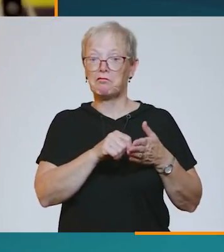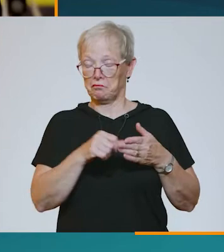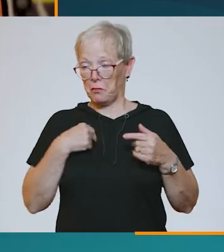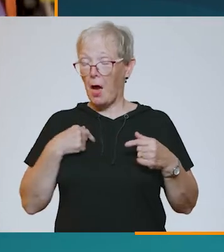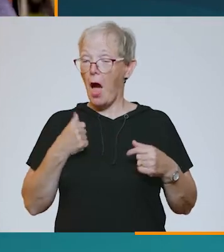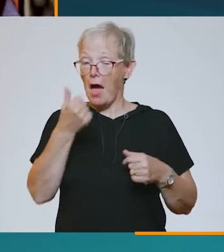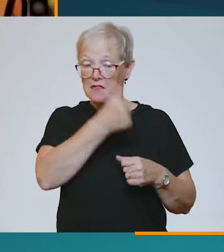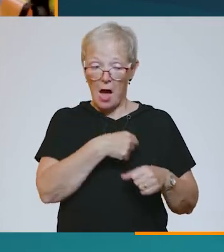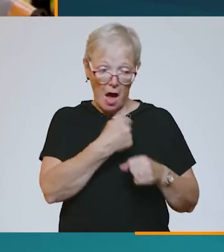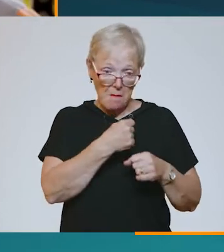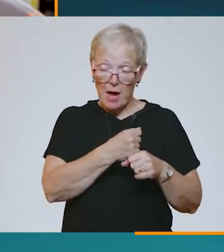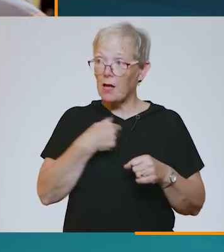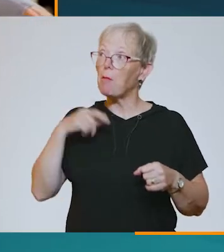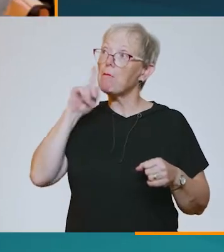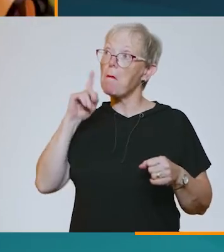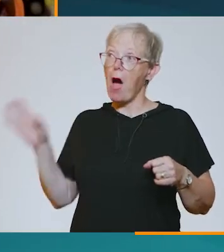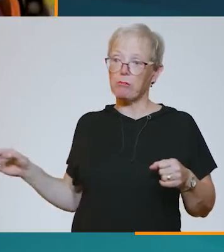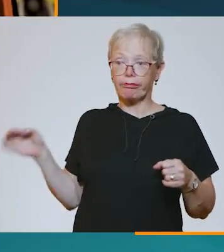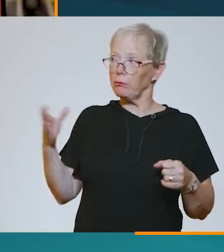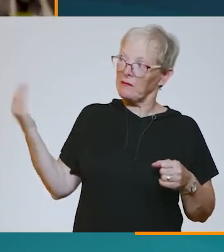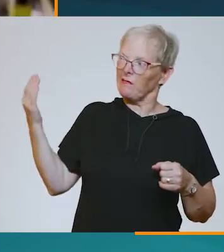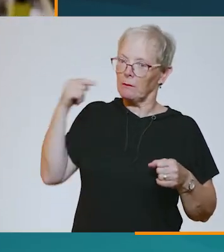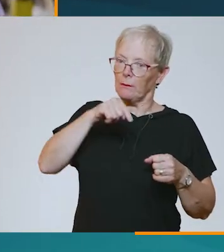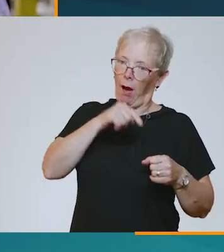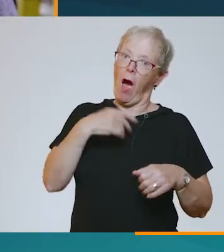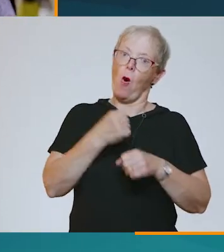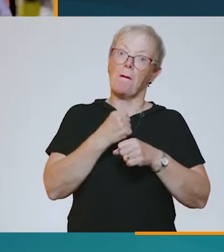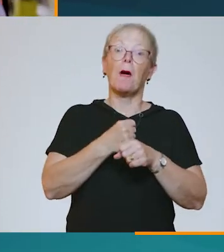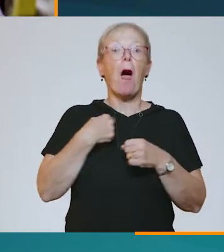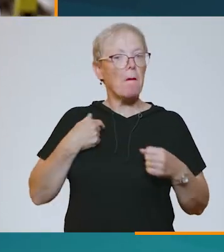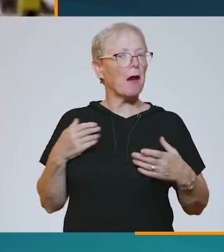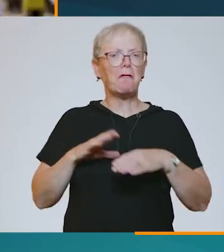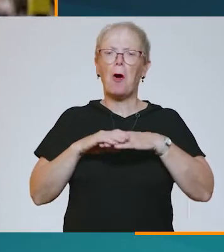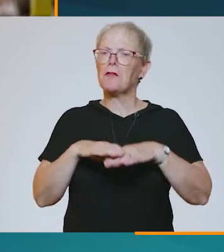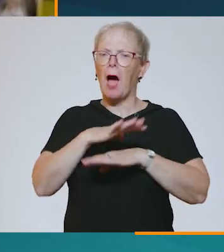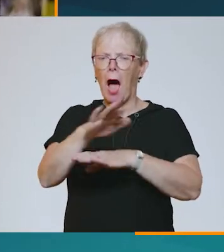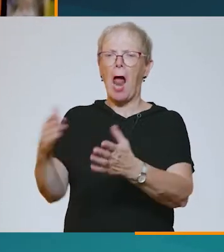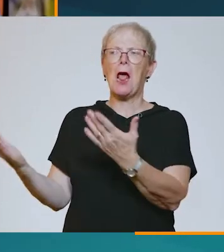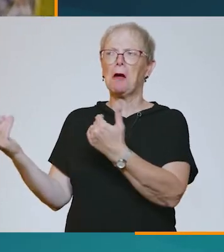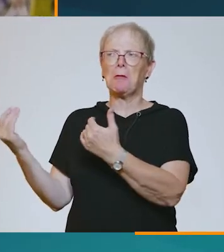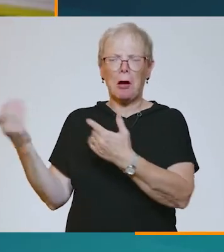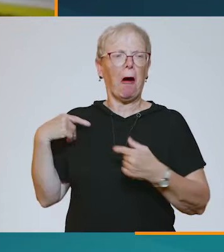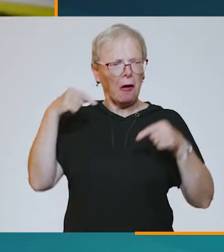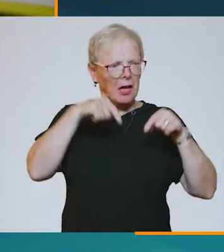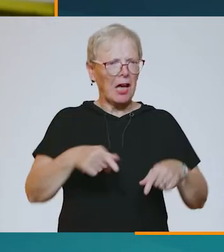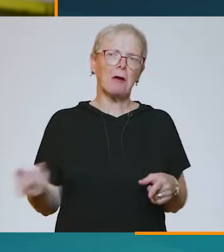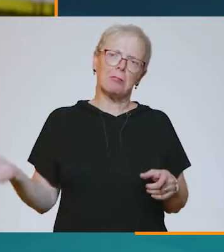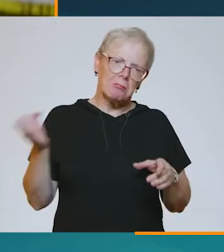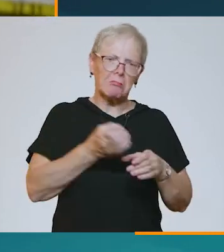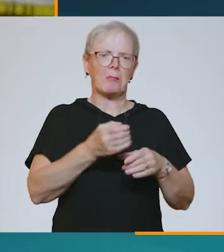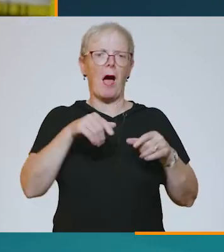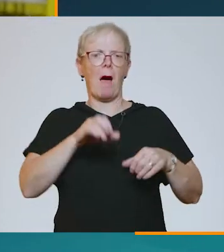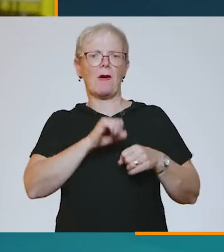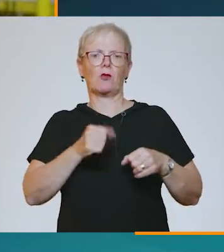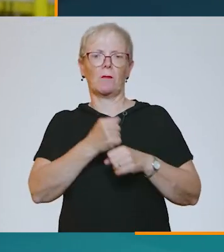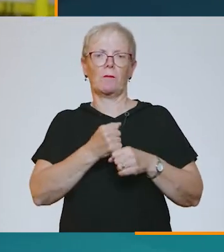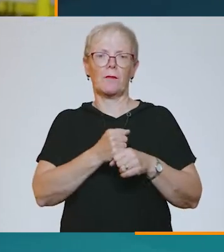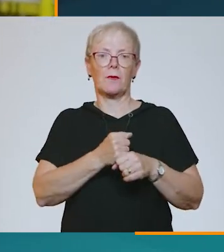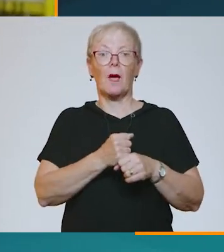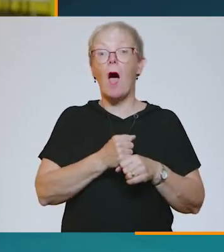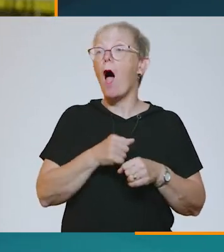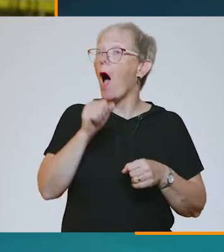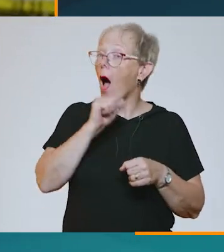hierher geholt, weil ich die Arbeit so gut fand. Also ich würde direkt meine Freunde auch alle herholen, wenn die nicht schon einen Job hätten. Die Amazon-Aktie ist